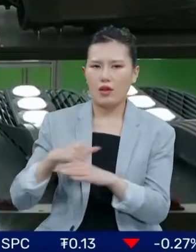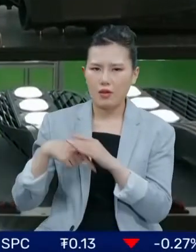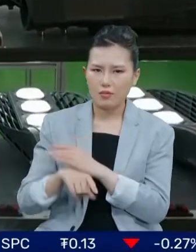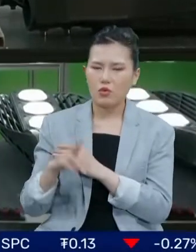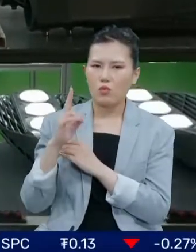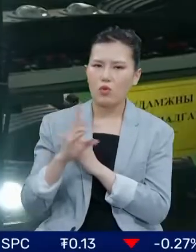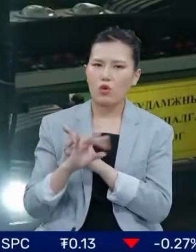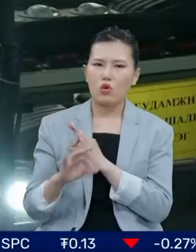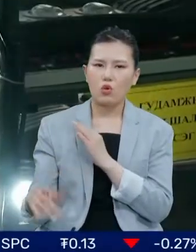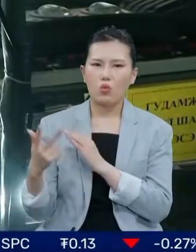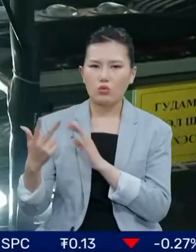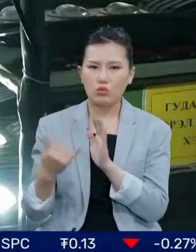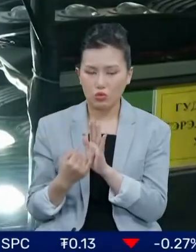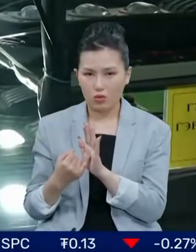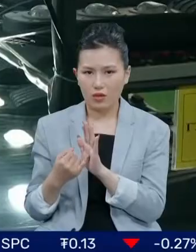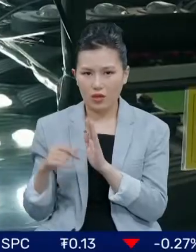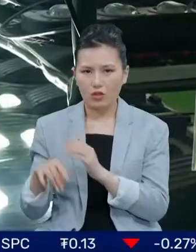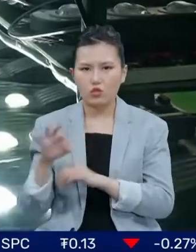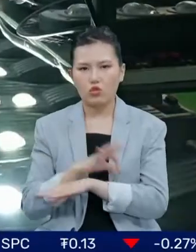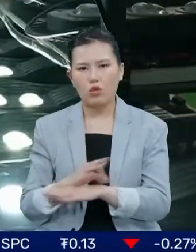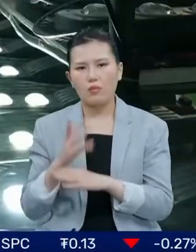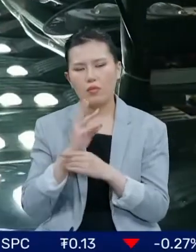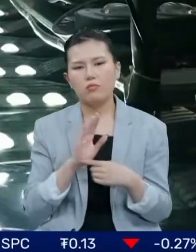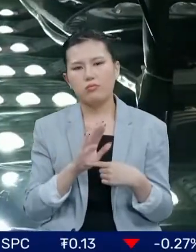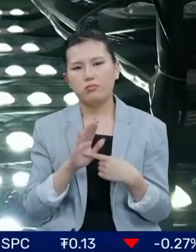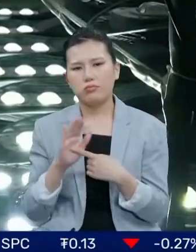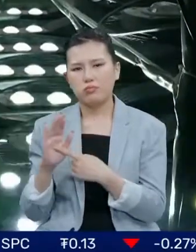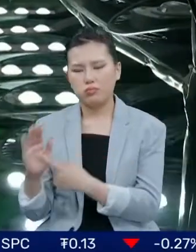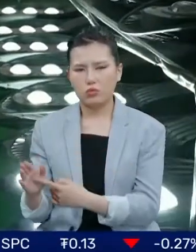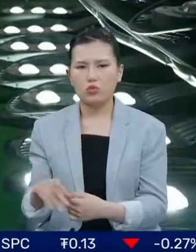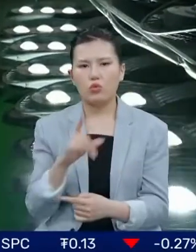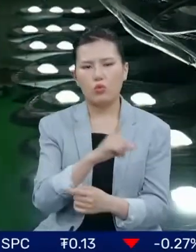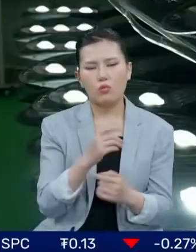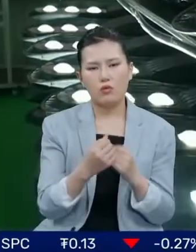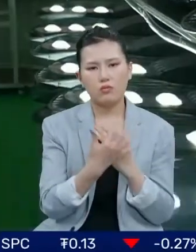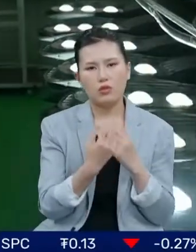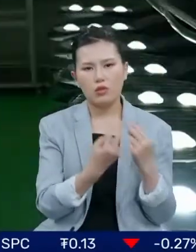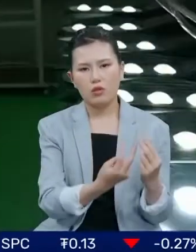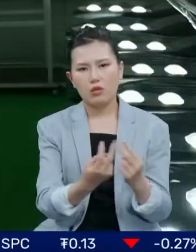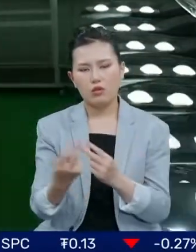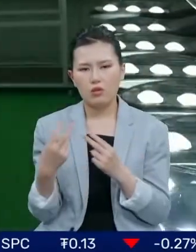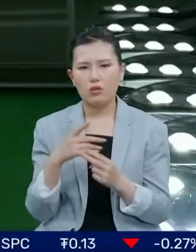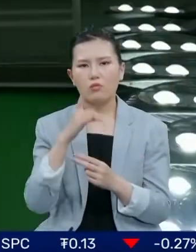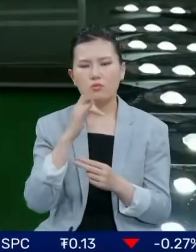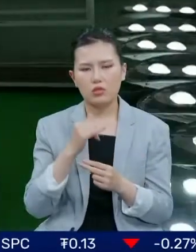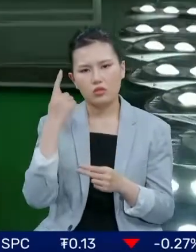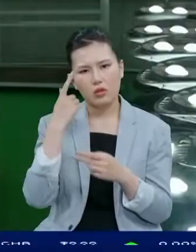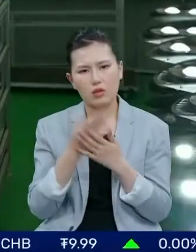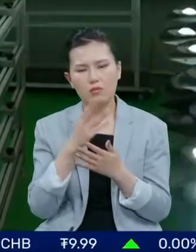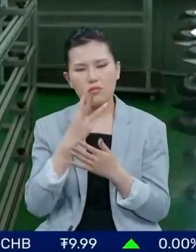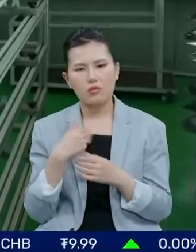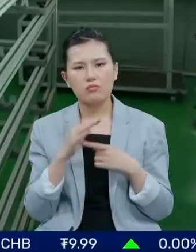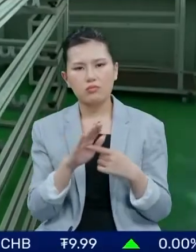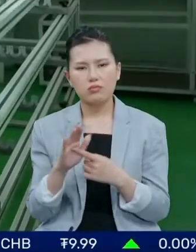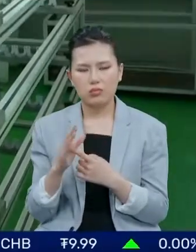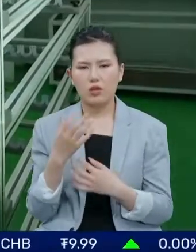36 компаниудын төсөл хөтөлбөрийг энэхүү арга хэмжээндээр танилцуулж олон нийтэд бүтээгдэхүүн үйлчилгээнүүдийн санал болгосон. Мөн хөрөнгө